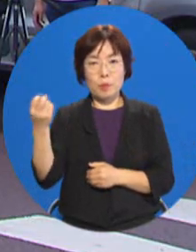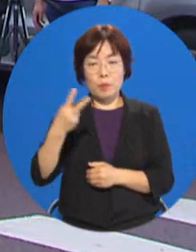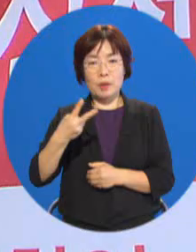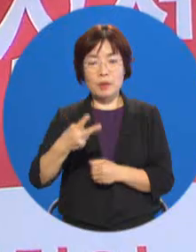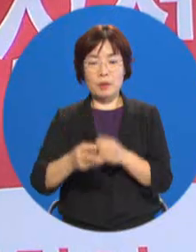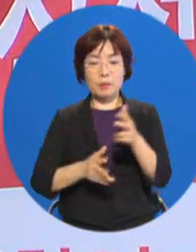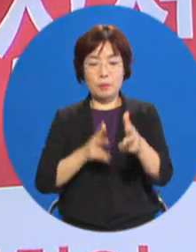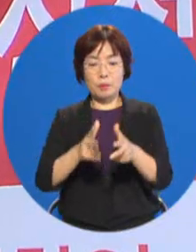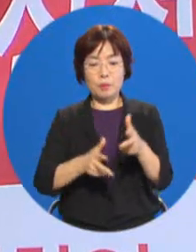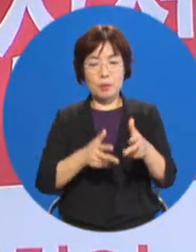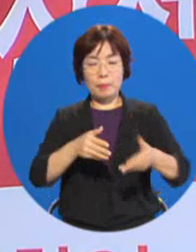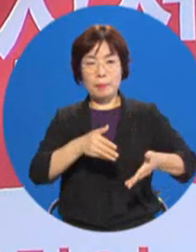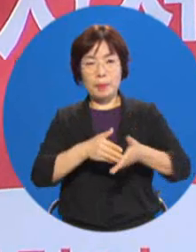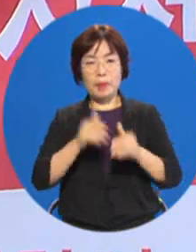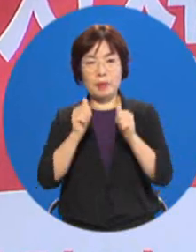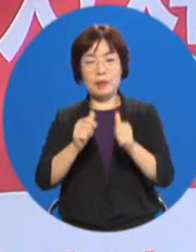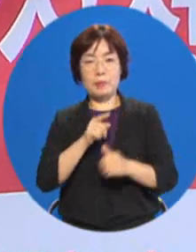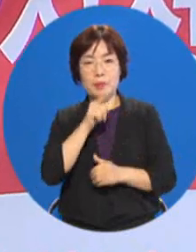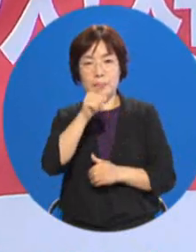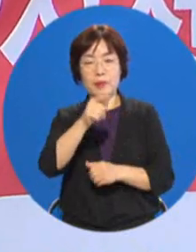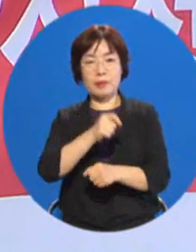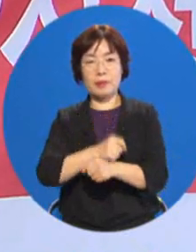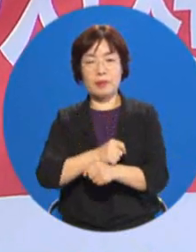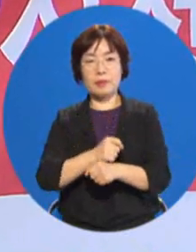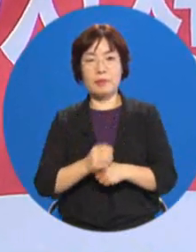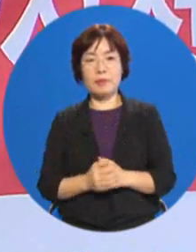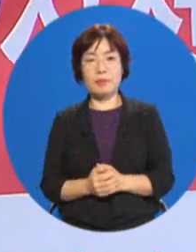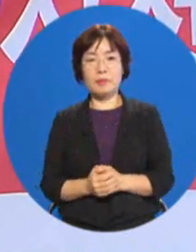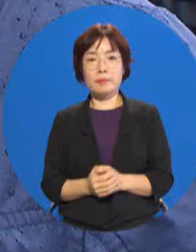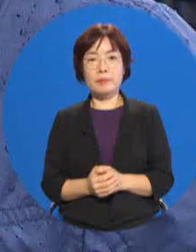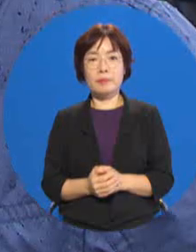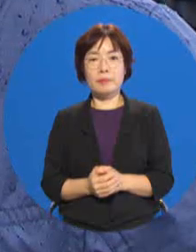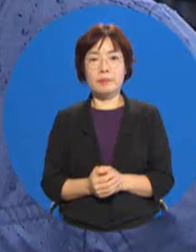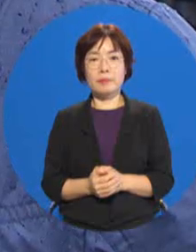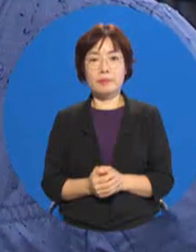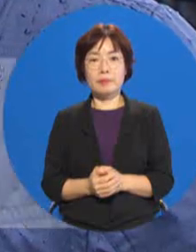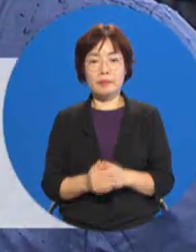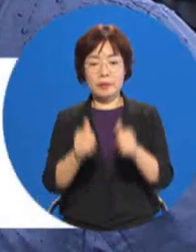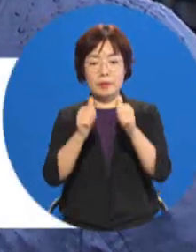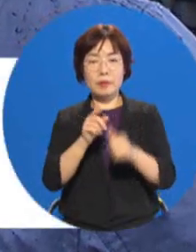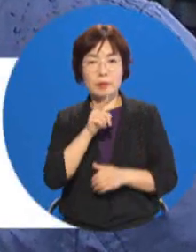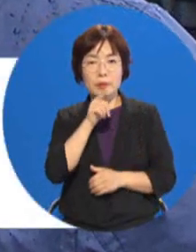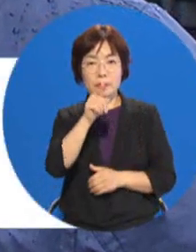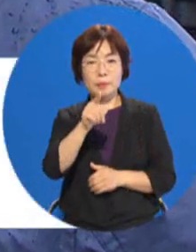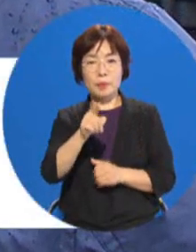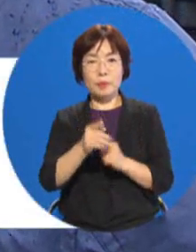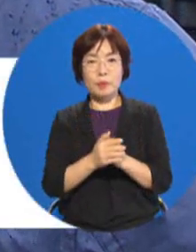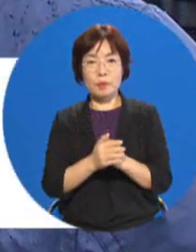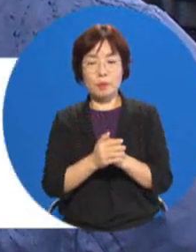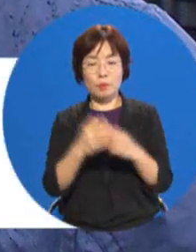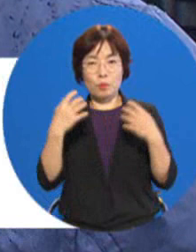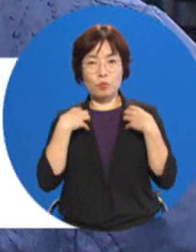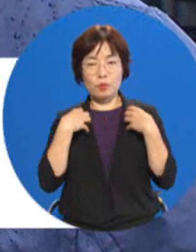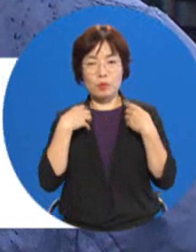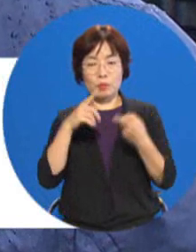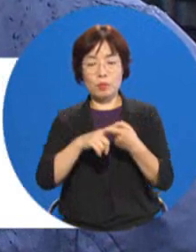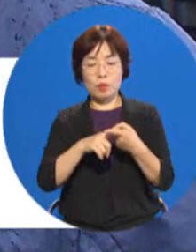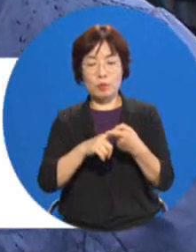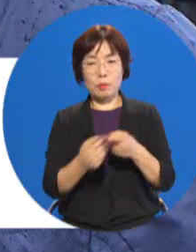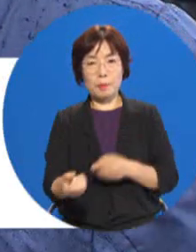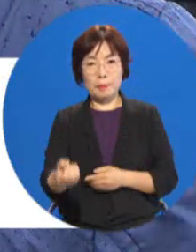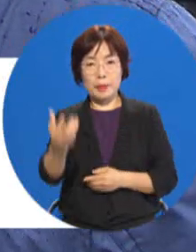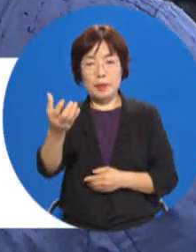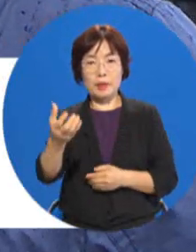불승인되자 행정소송까지 벌였던 기업이라고 꼬집었습니다. 행정소송에서도 군청의 불승인이 맞다고 판결이